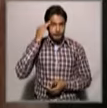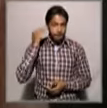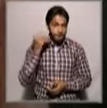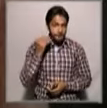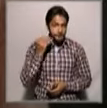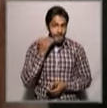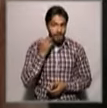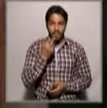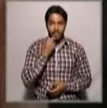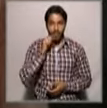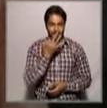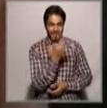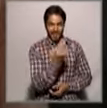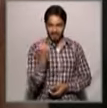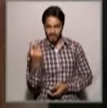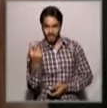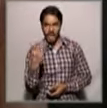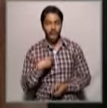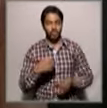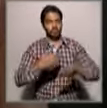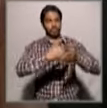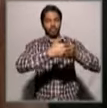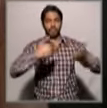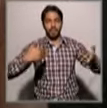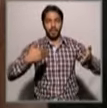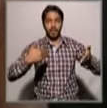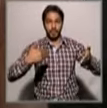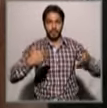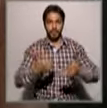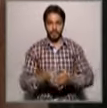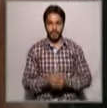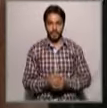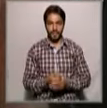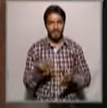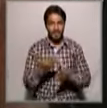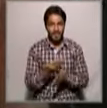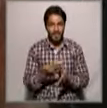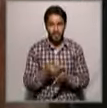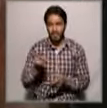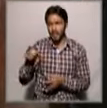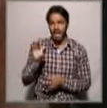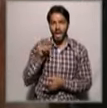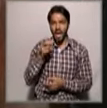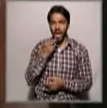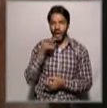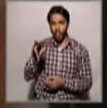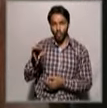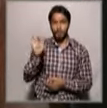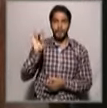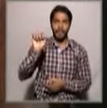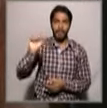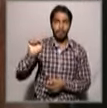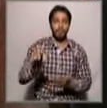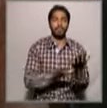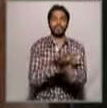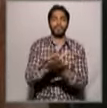والصبيان هيبنوا بره. تمام. واخوك عايز يبني معاك وانتوا مش مرتاحين لزوجته، معاملتها مش قد كده، والولد بنى